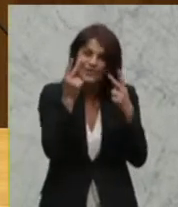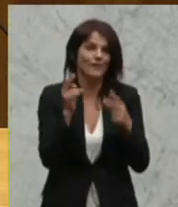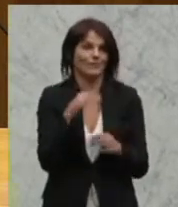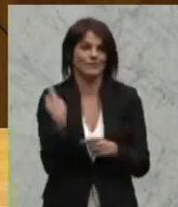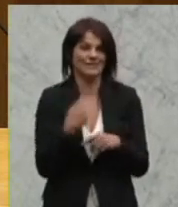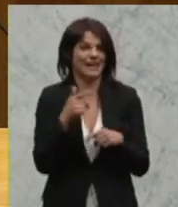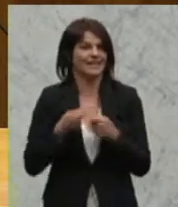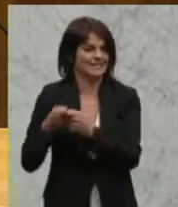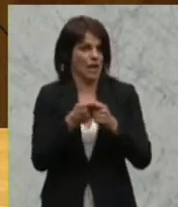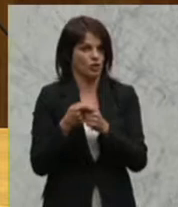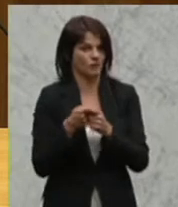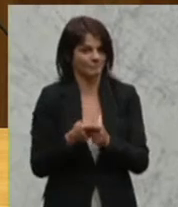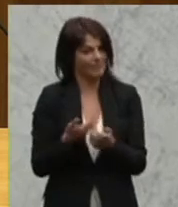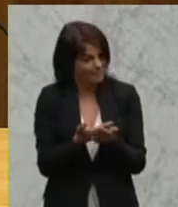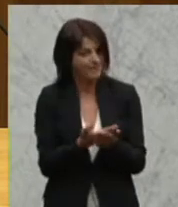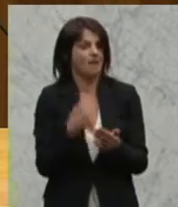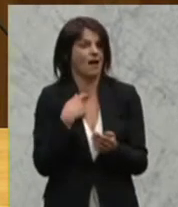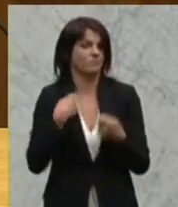Gesellschaft und unseres Wohlstands.